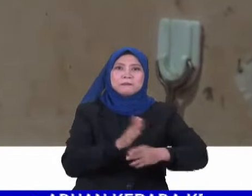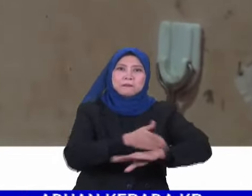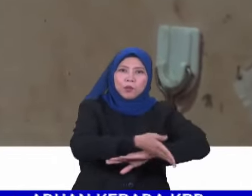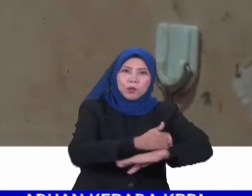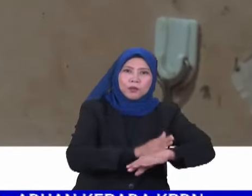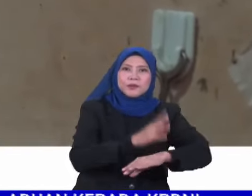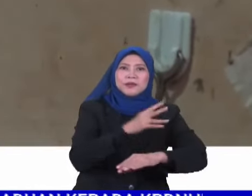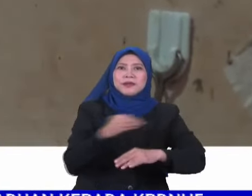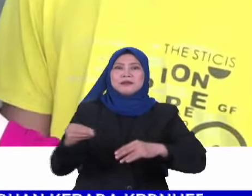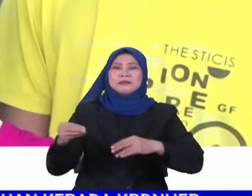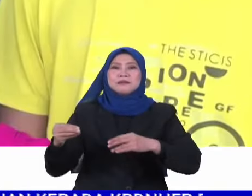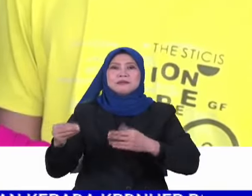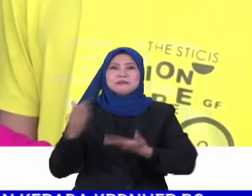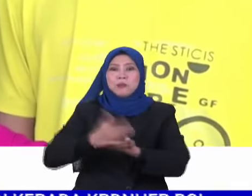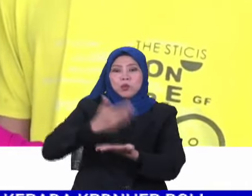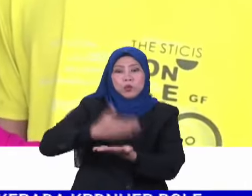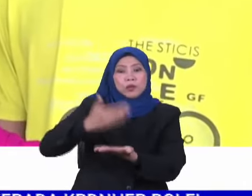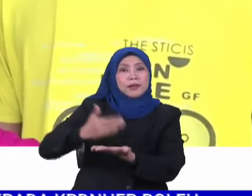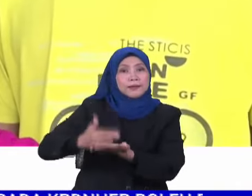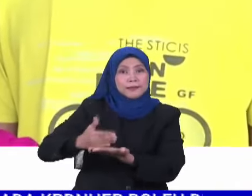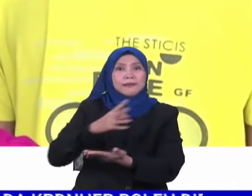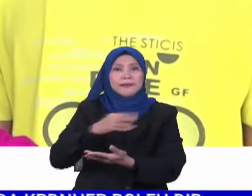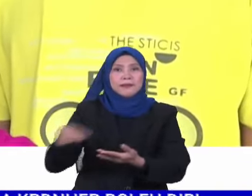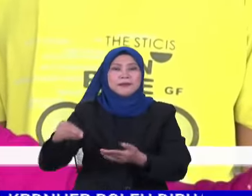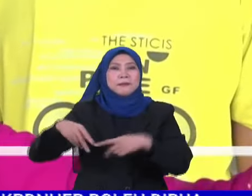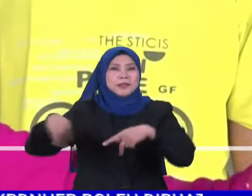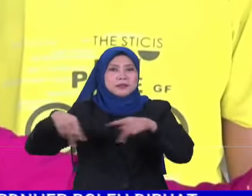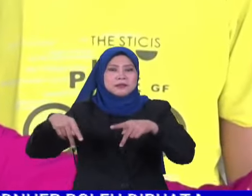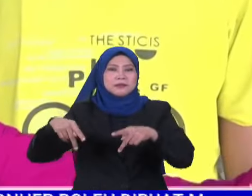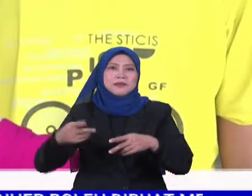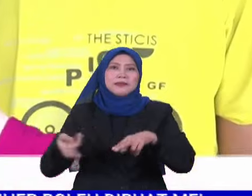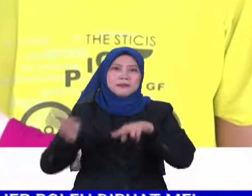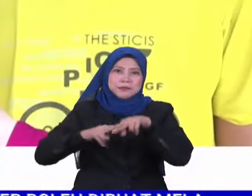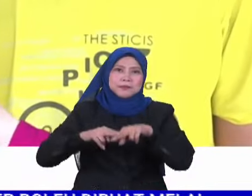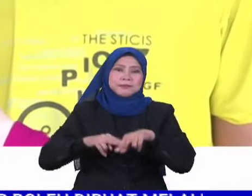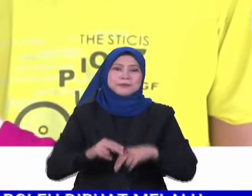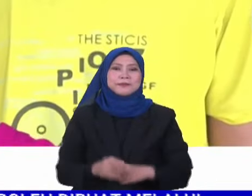ayam Iya gurung bodoh